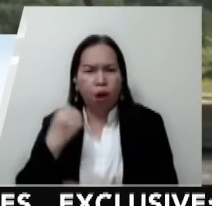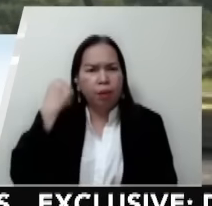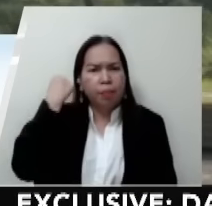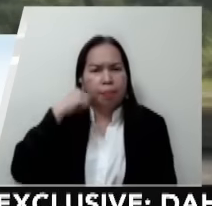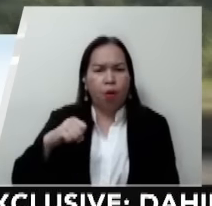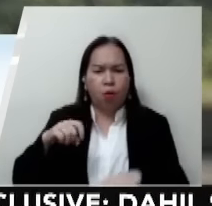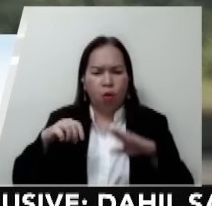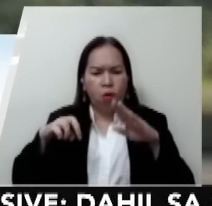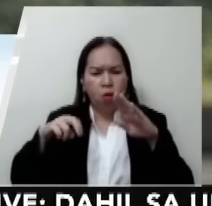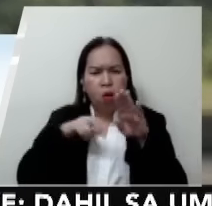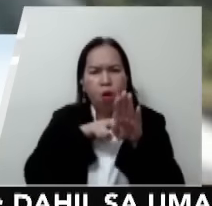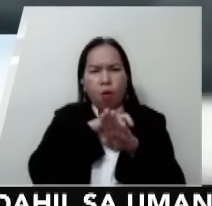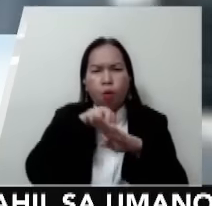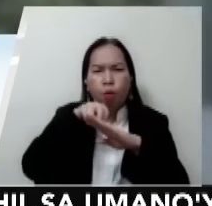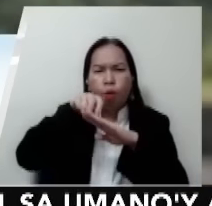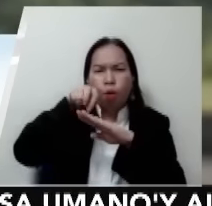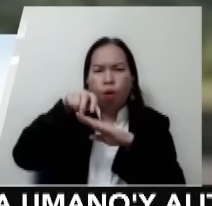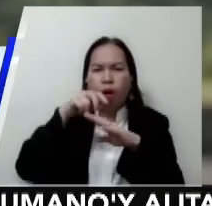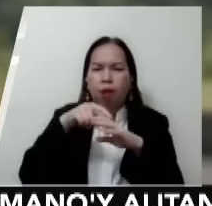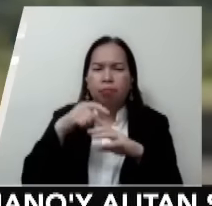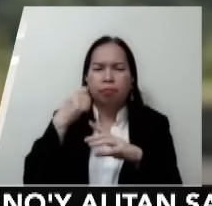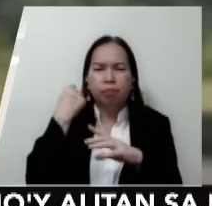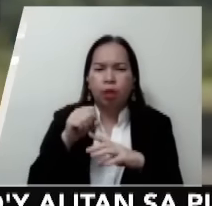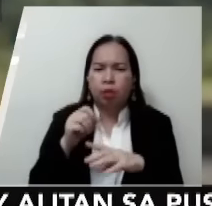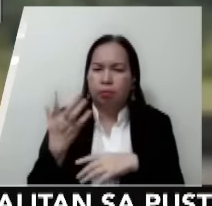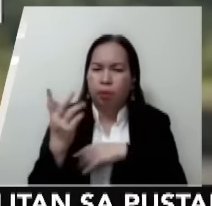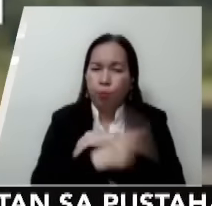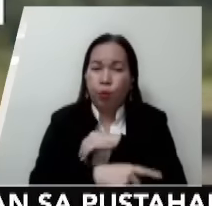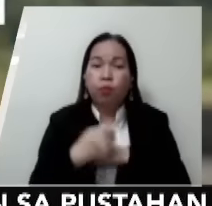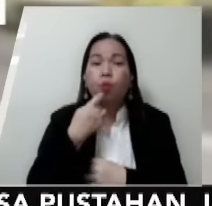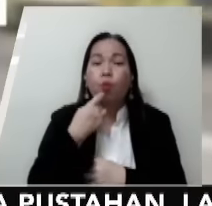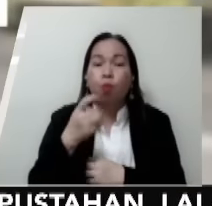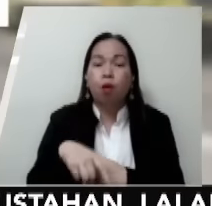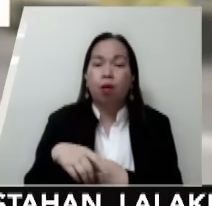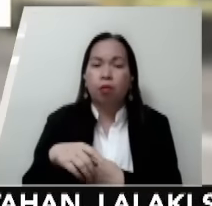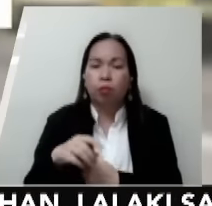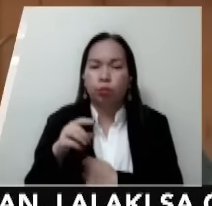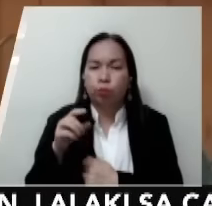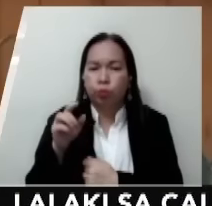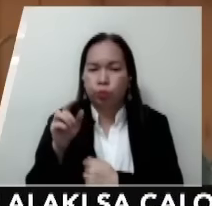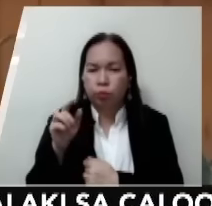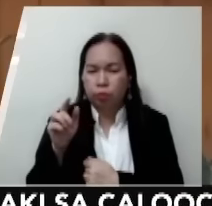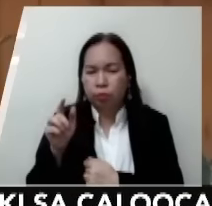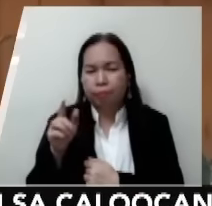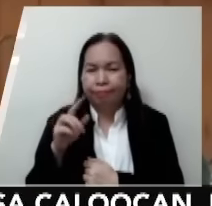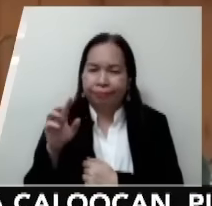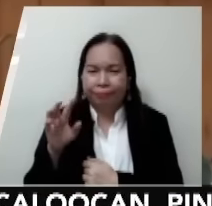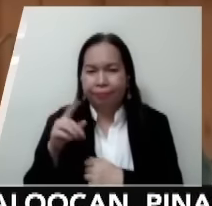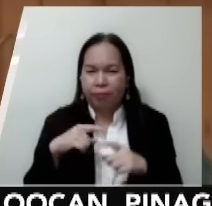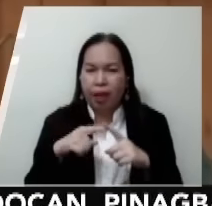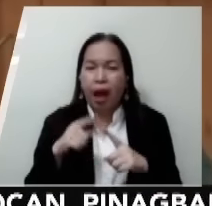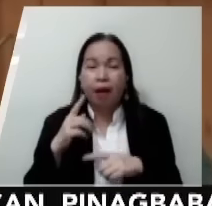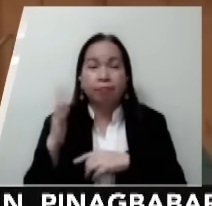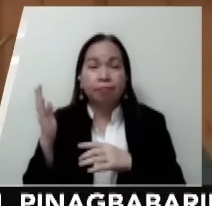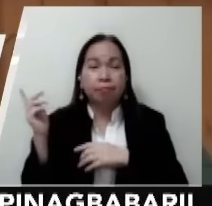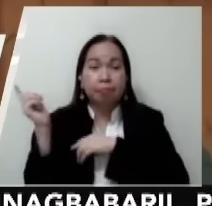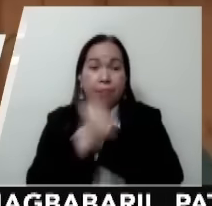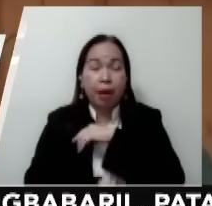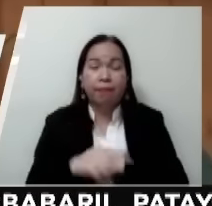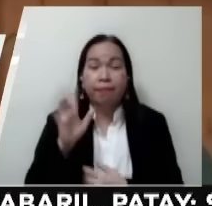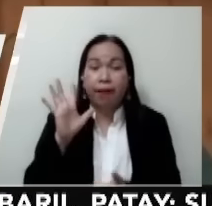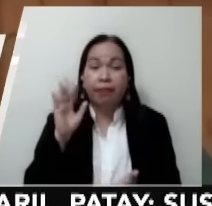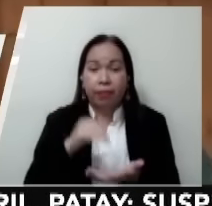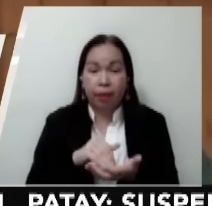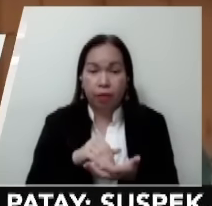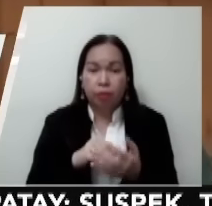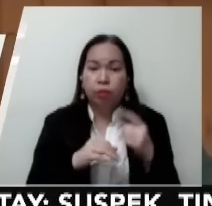ang Provincial Ordinance No. 2016-23 na mayroong 5,000 pisong multa. This is a violation sa pagpasok nila